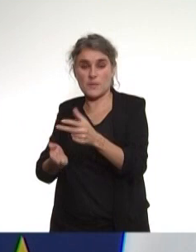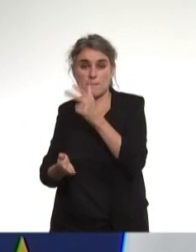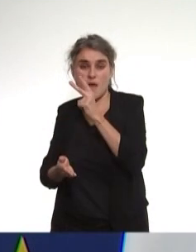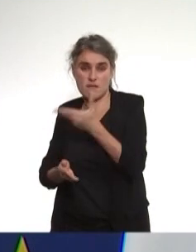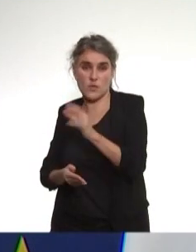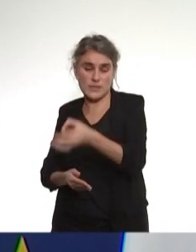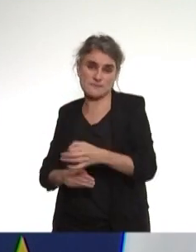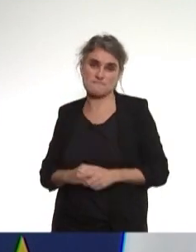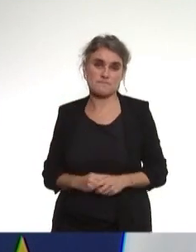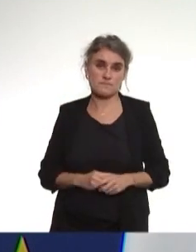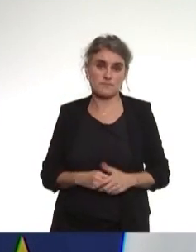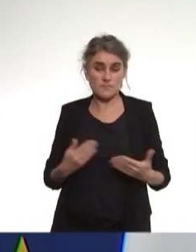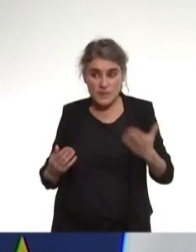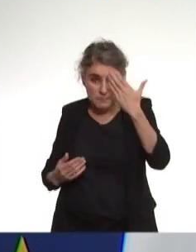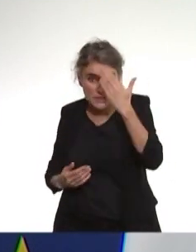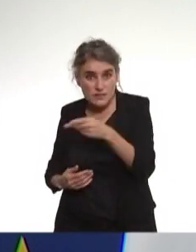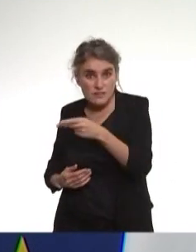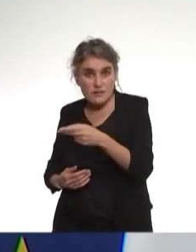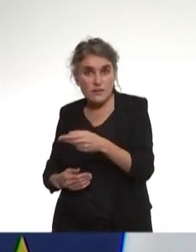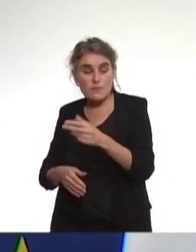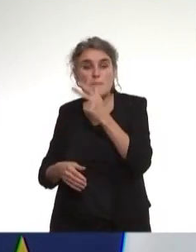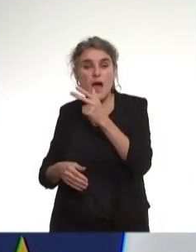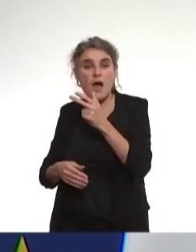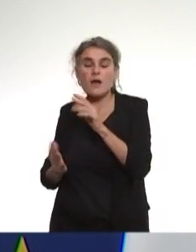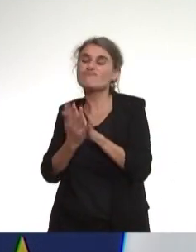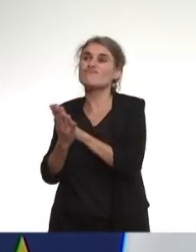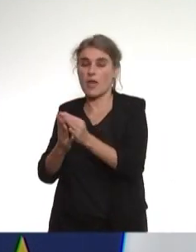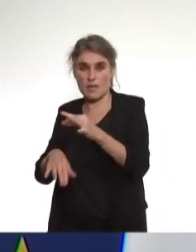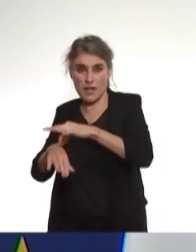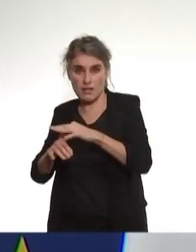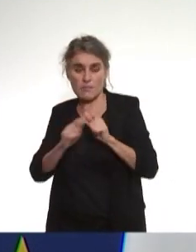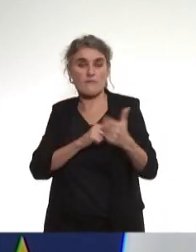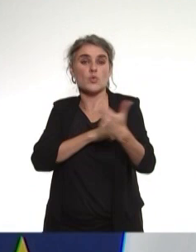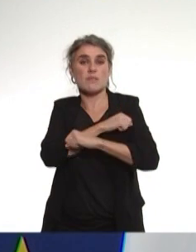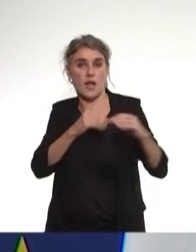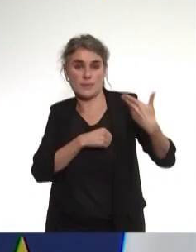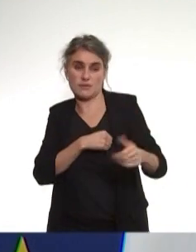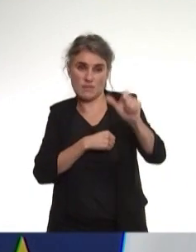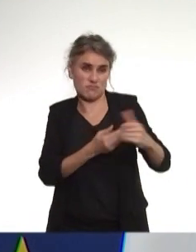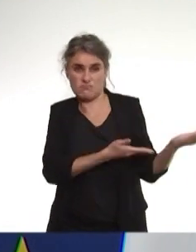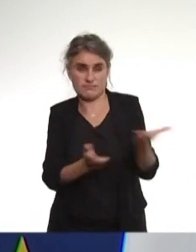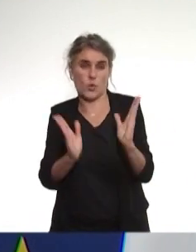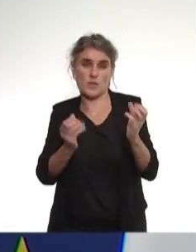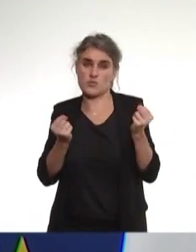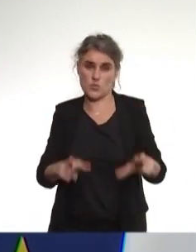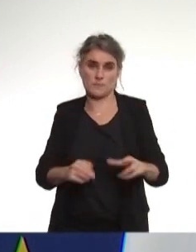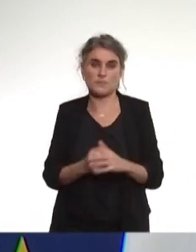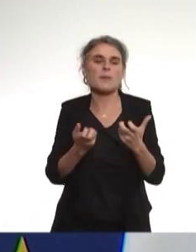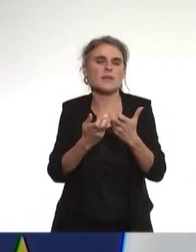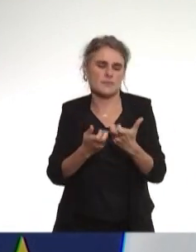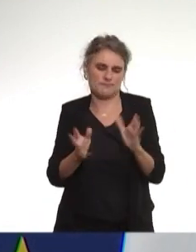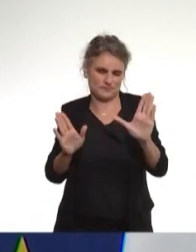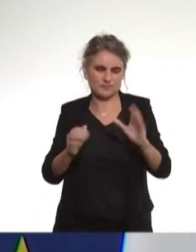lieux de contamination d'aujourd'hui sont les malades dans les hôpitaux dans trois semaines je vous donne un exemple qui concerne pas un bar mais qui vous expliquera le raisonnement